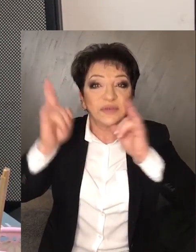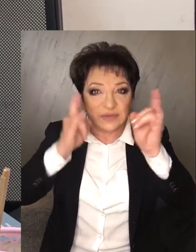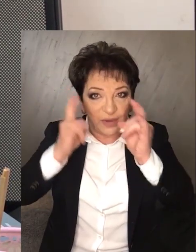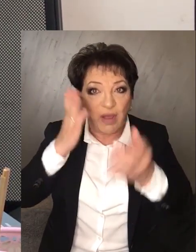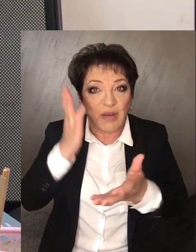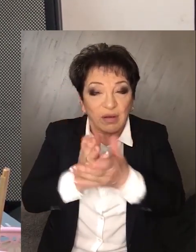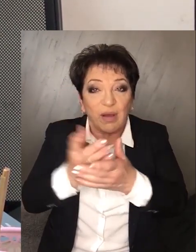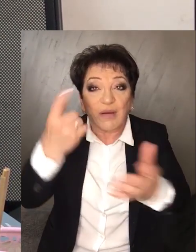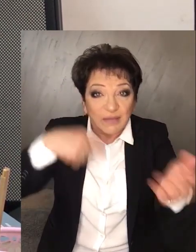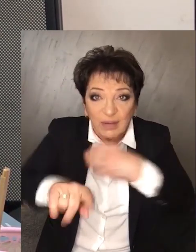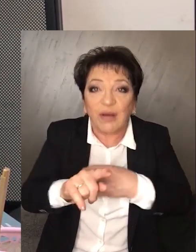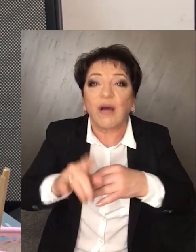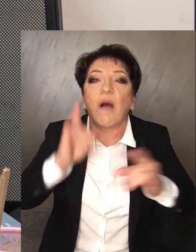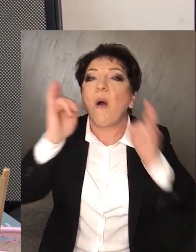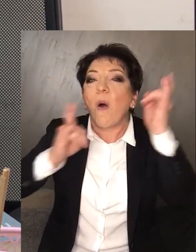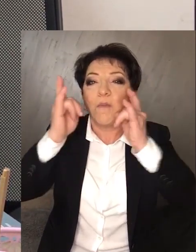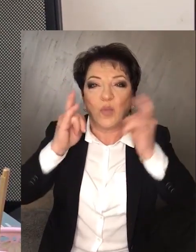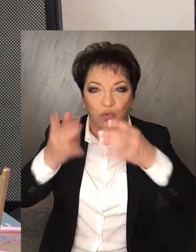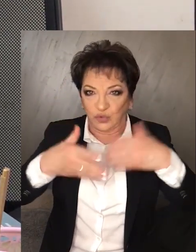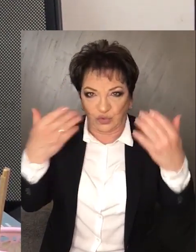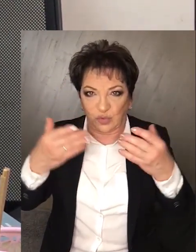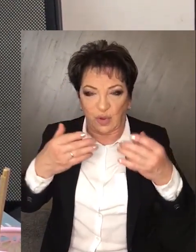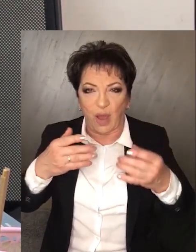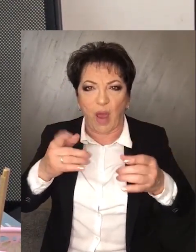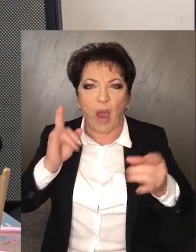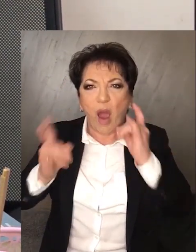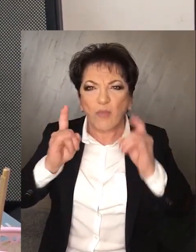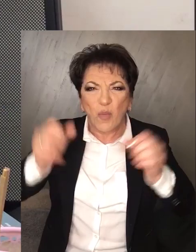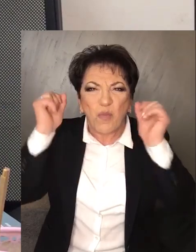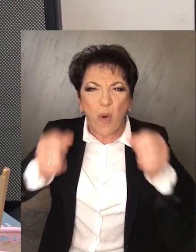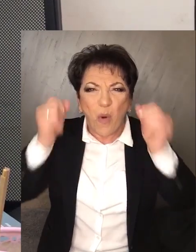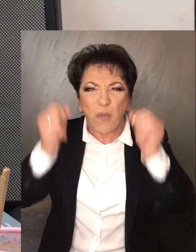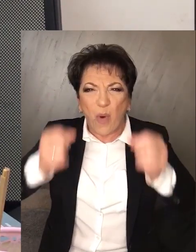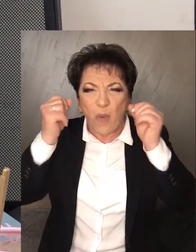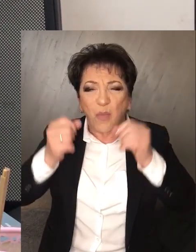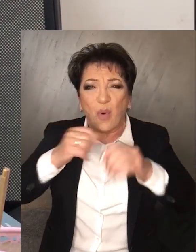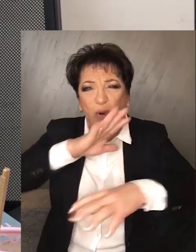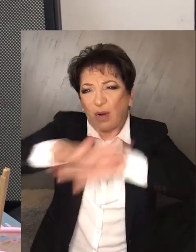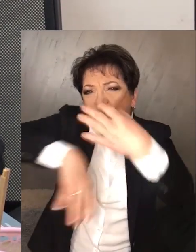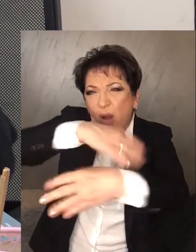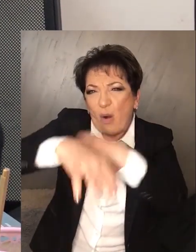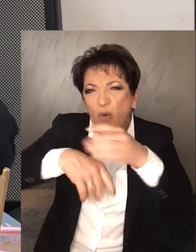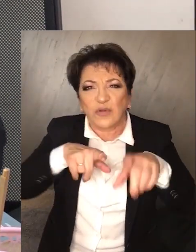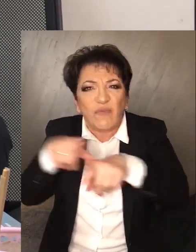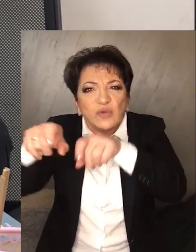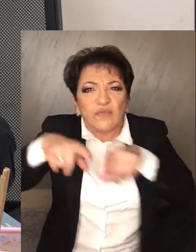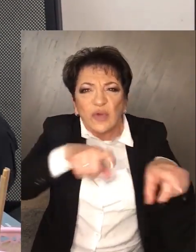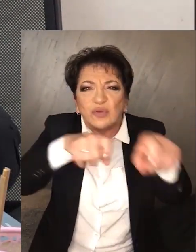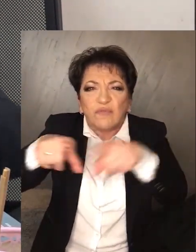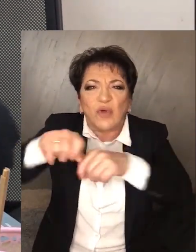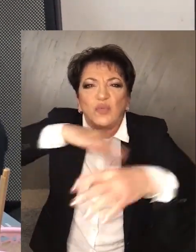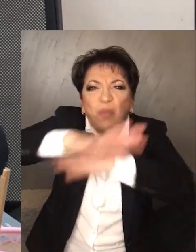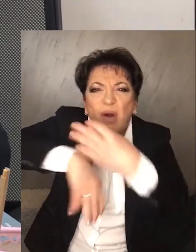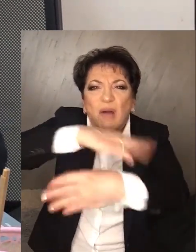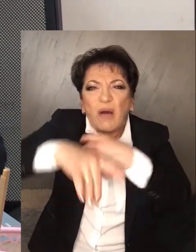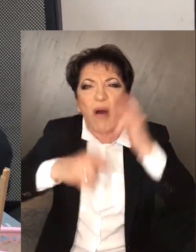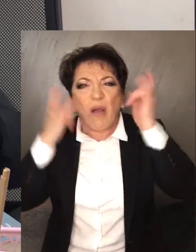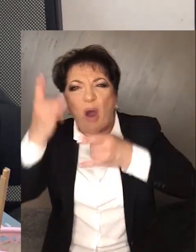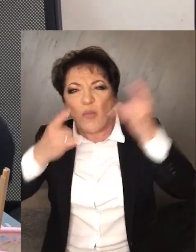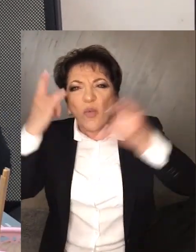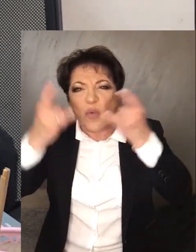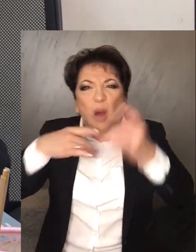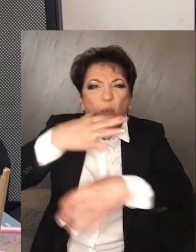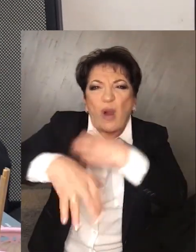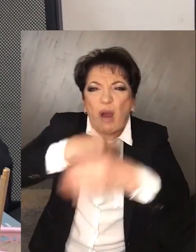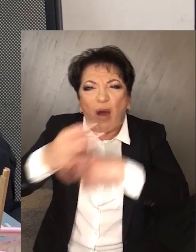մեր աշխարհի մեջ աղմուկ չկա։ Մեր աշխարհի մեջ ամեն ինչ իր տեղը դրված է։ Այդ աղմուկը, այդ քաոսը,